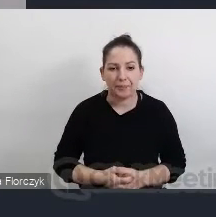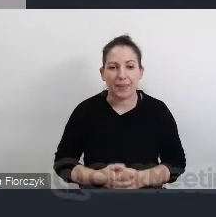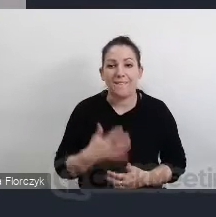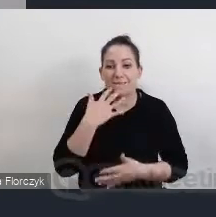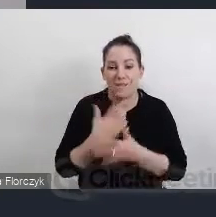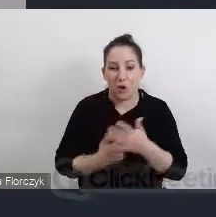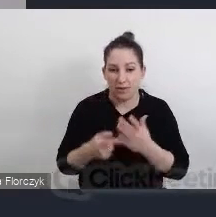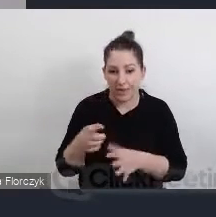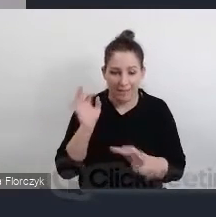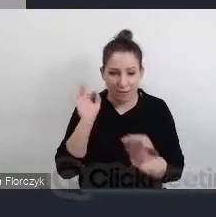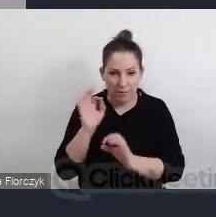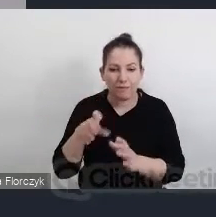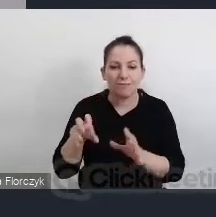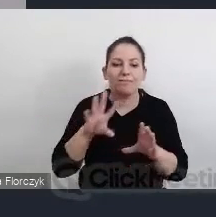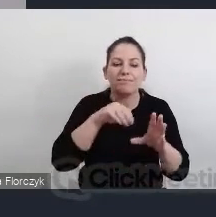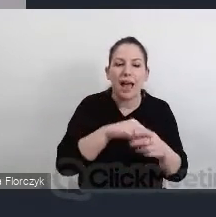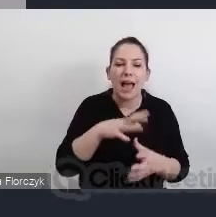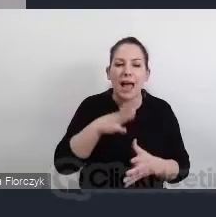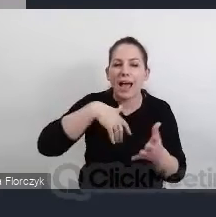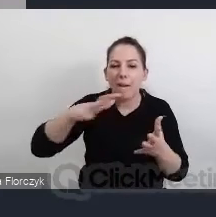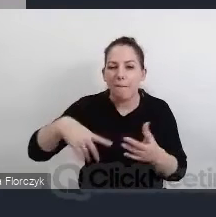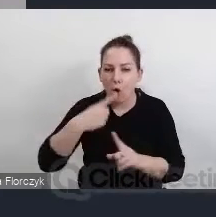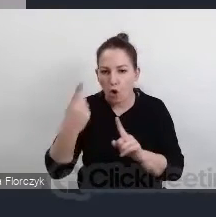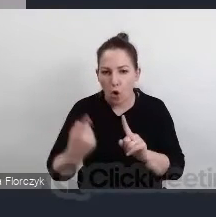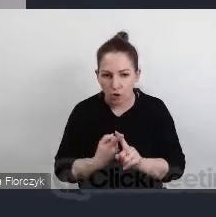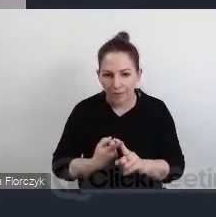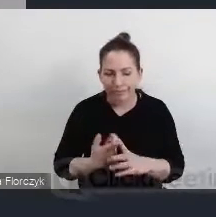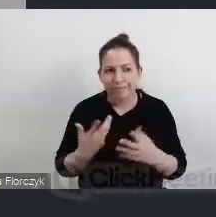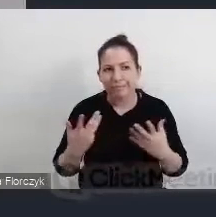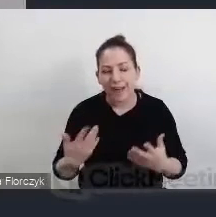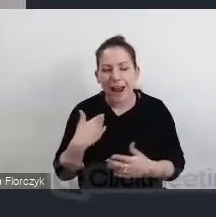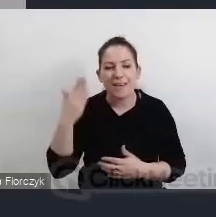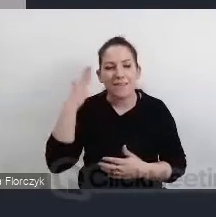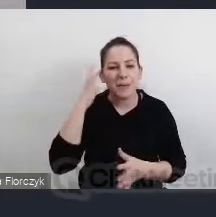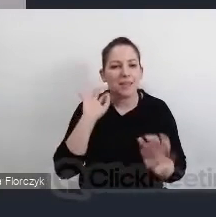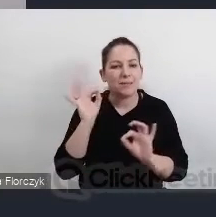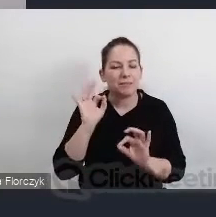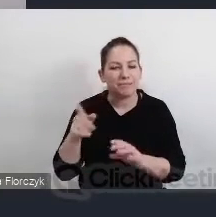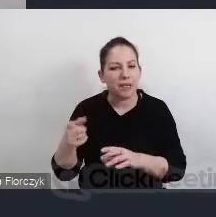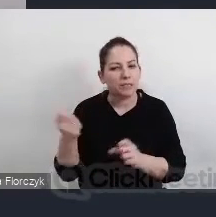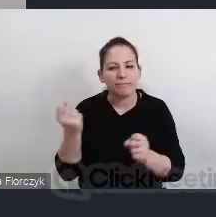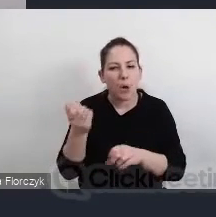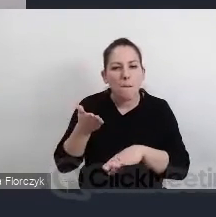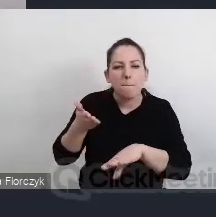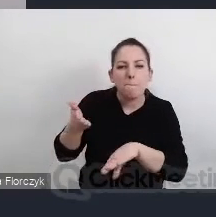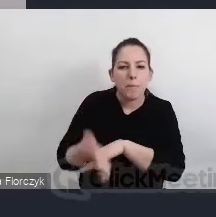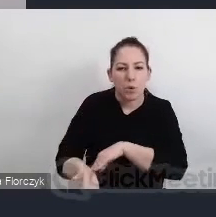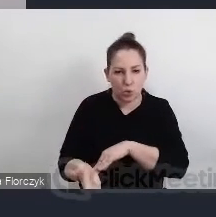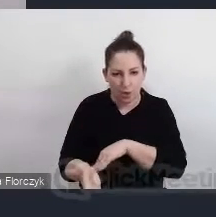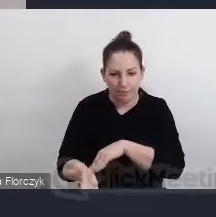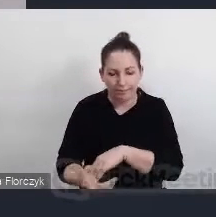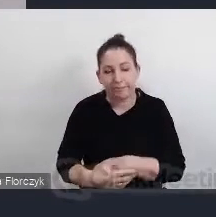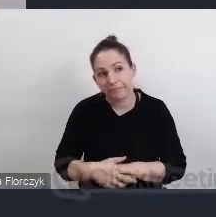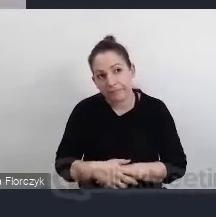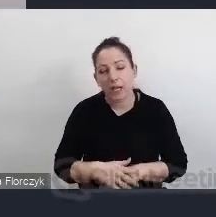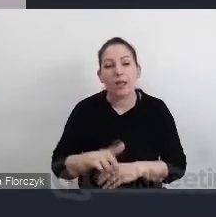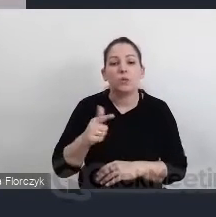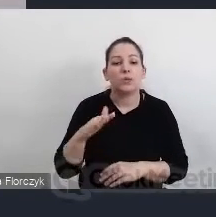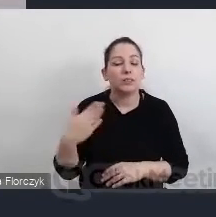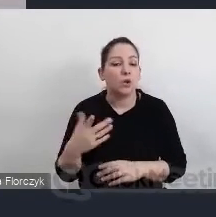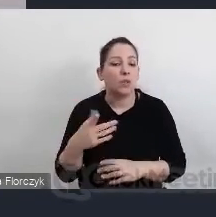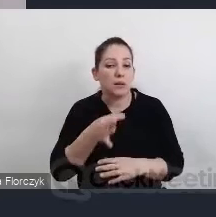wykorzystywać te dane do raportów rocznych, chociaż wiemy, że niektóre dane są mocno spóźnione. Ale z drugiej strony zawsze jest pytanie,